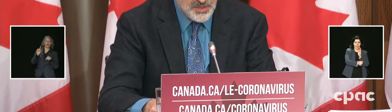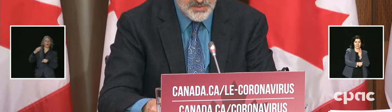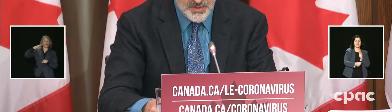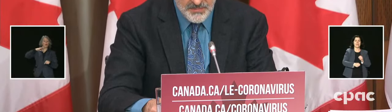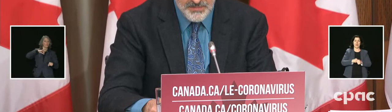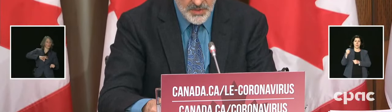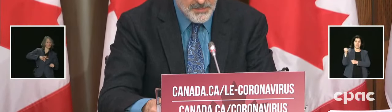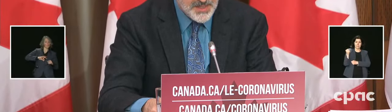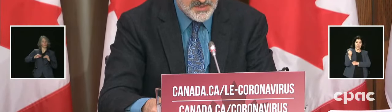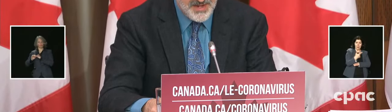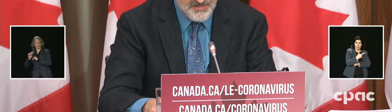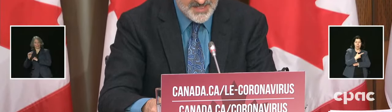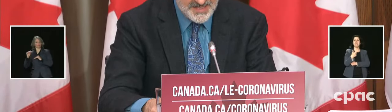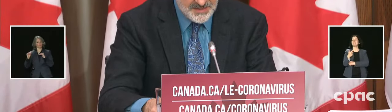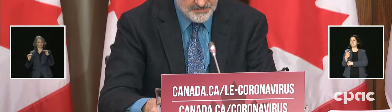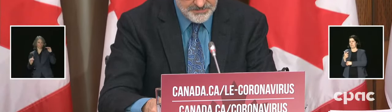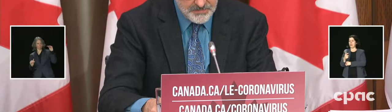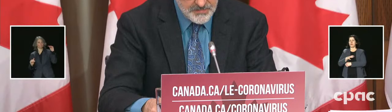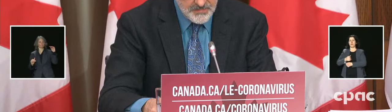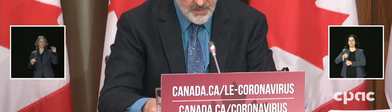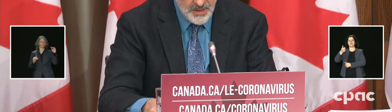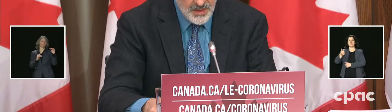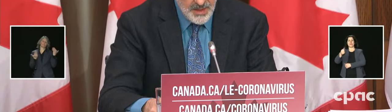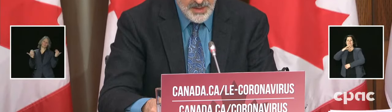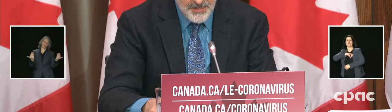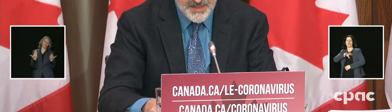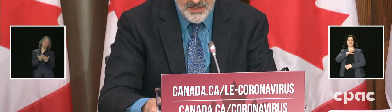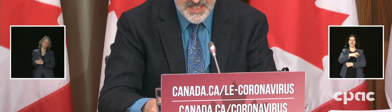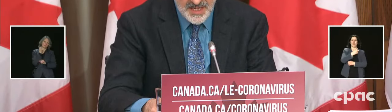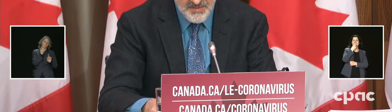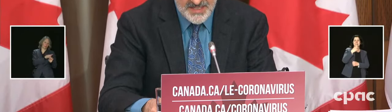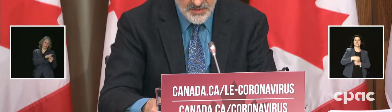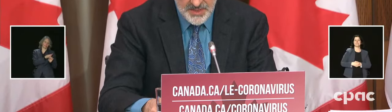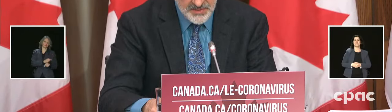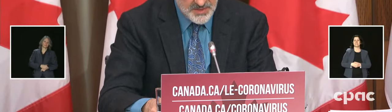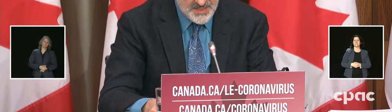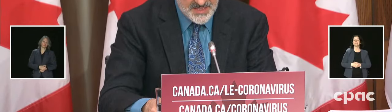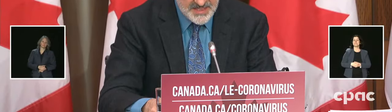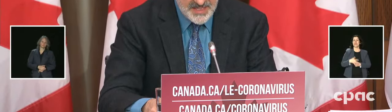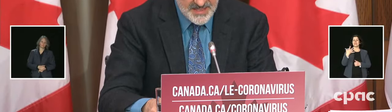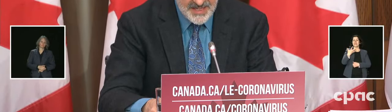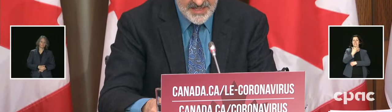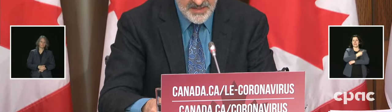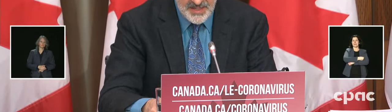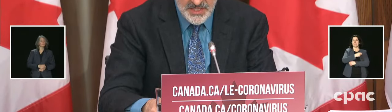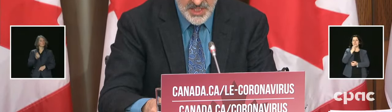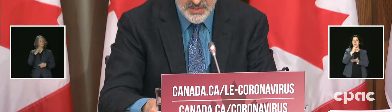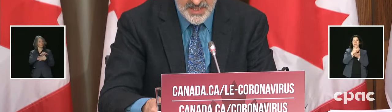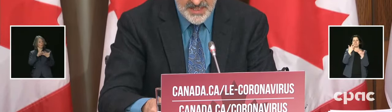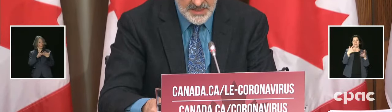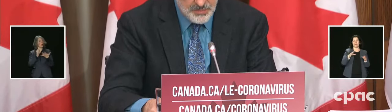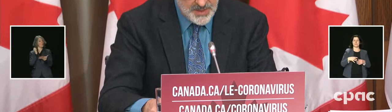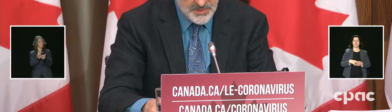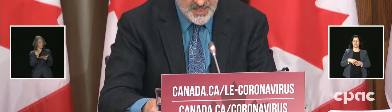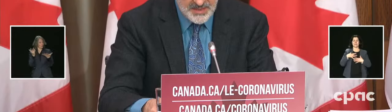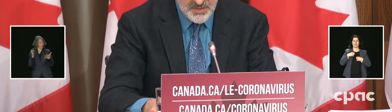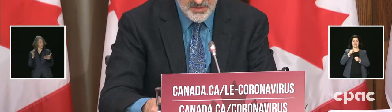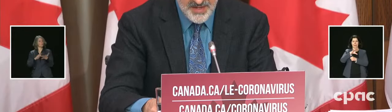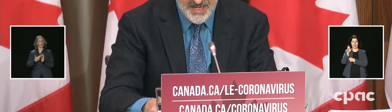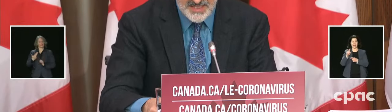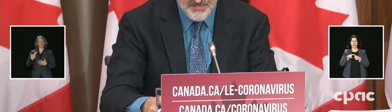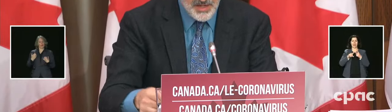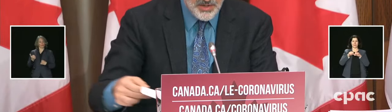risques de ne pas se faire vacciner. Maintenant que 5 vaccins ont été autorisés, Santé Canada et l'Agence de la santé publique du